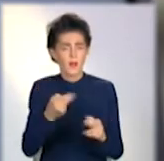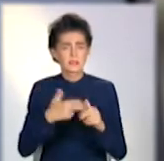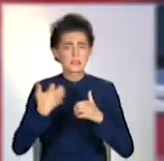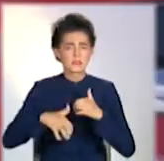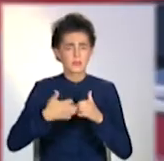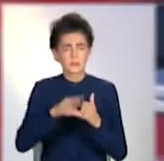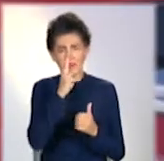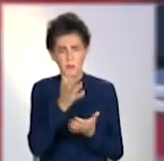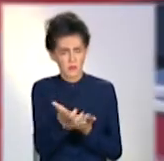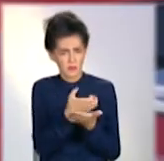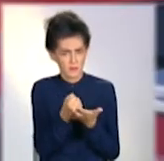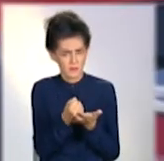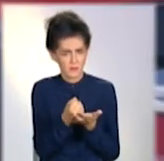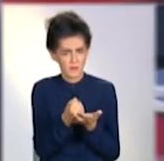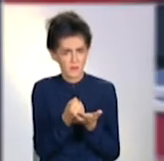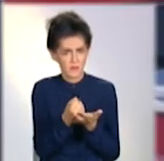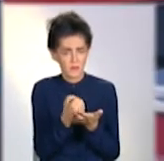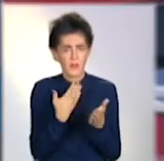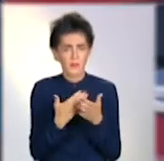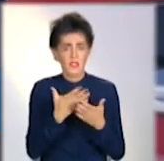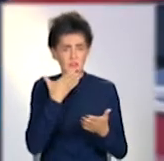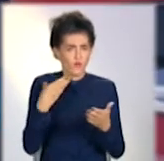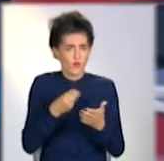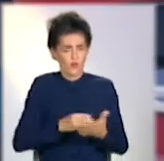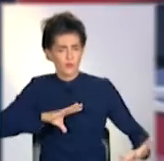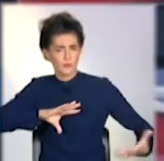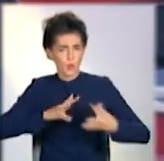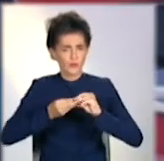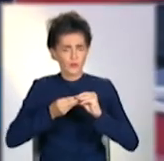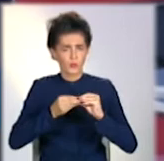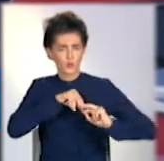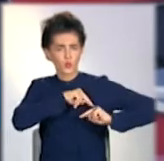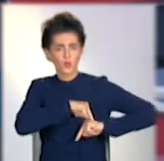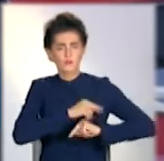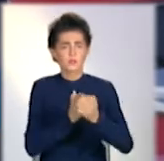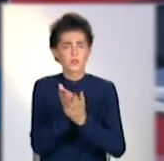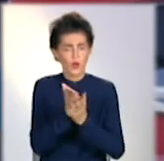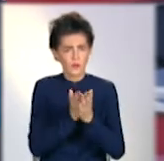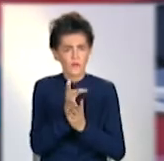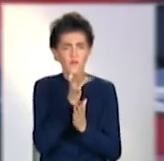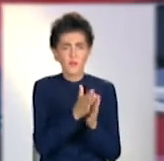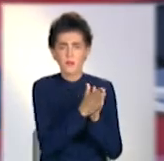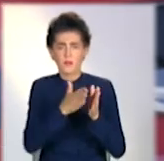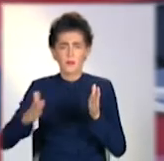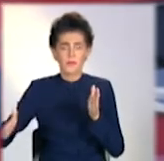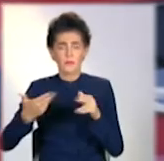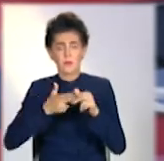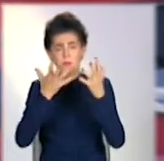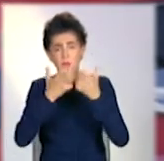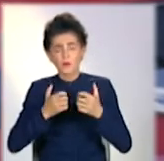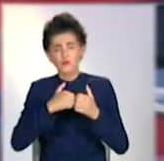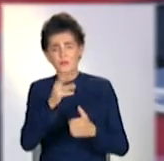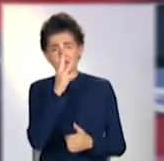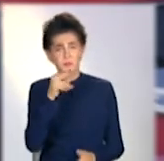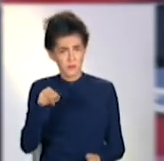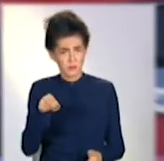заробіток. Людина із свого загального трудового стажу, із періоду, за який враховується заробітна